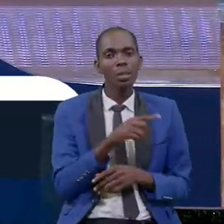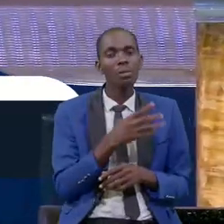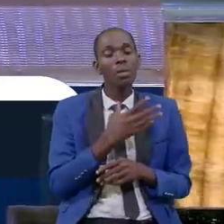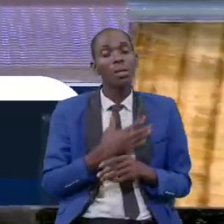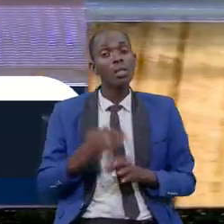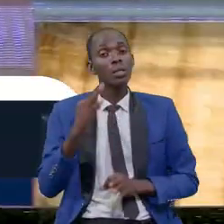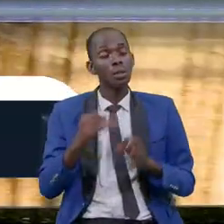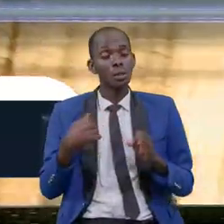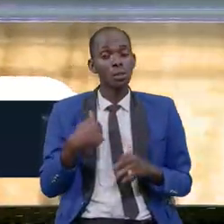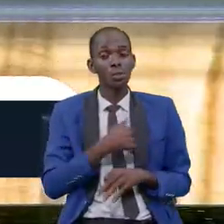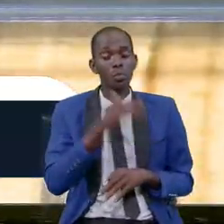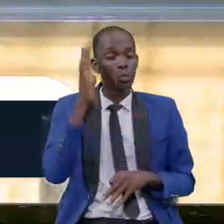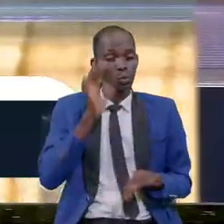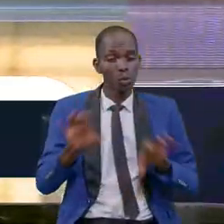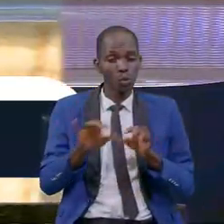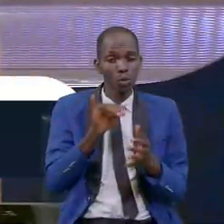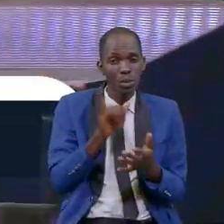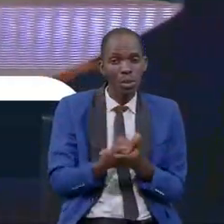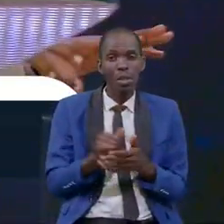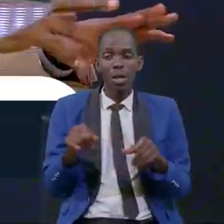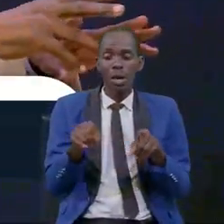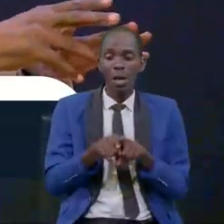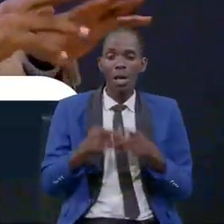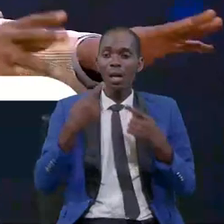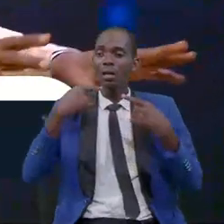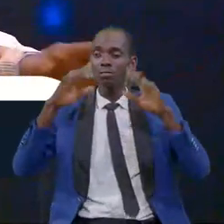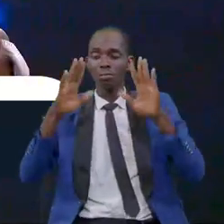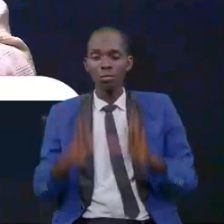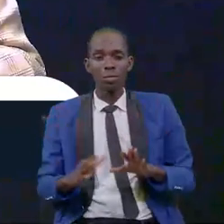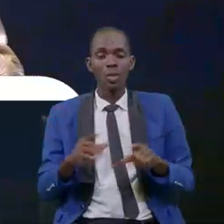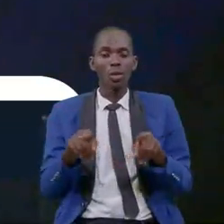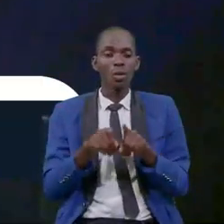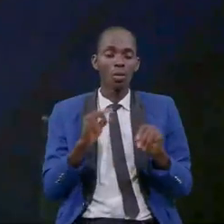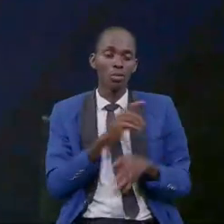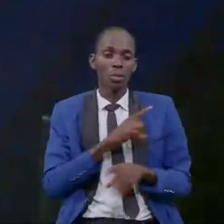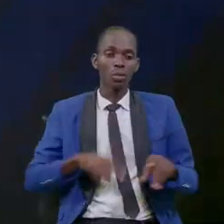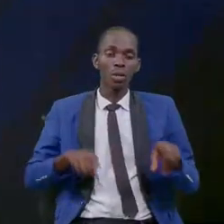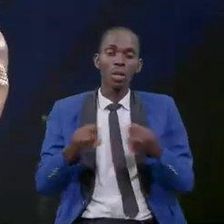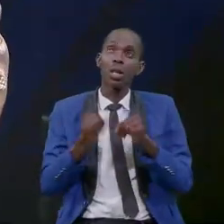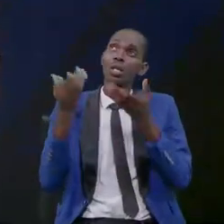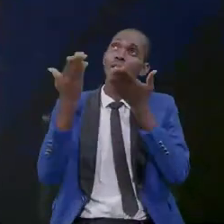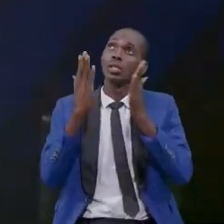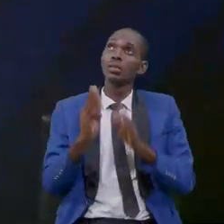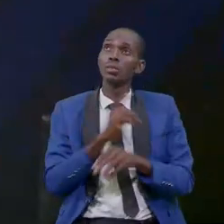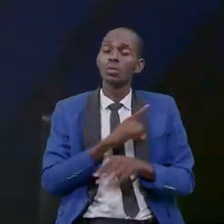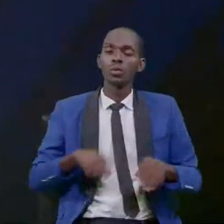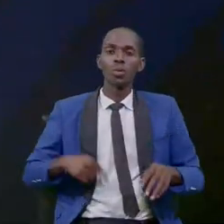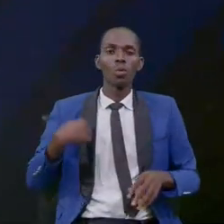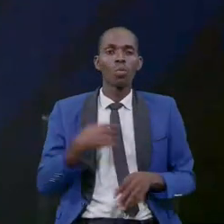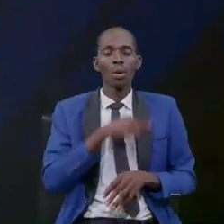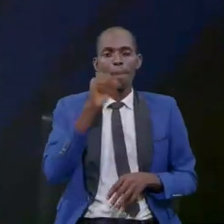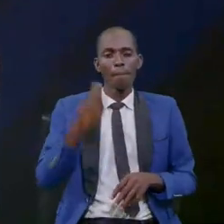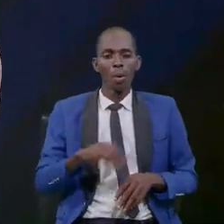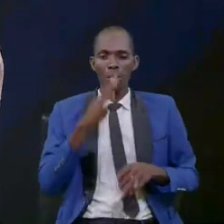d'assombrir leur vision et les aveugler. Comme on essaie de faire cela en tant qu'héros du Seigneur, en tant